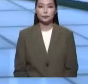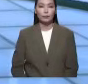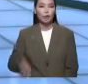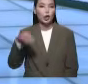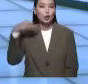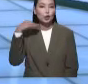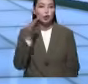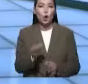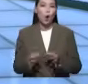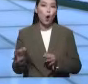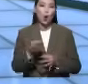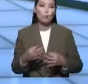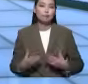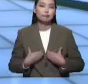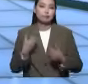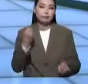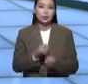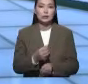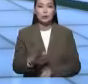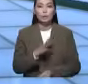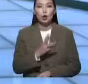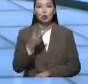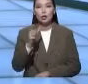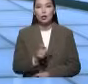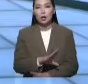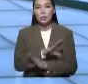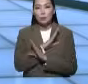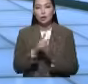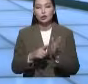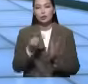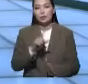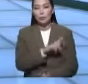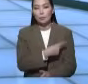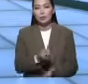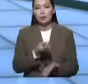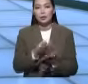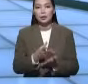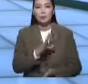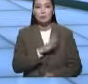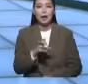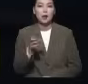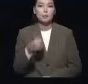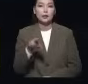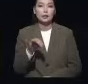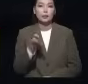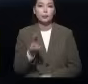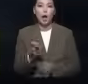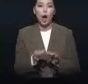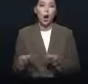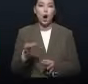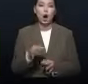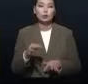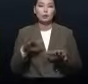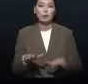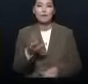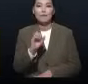Түркістан облысында жан түршігерлік жол апаты болды. Үш адам қаза тапты, жет адам ауруханаға жеткізілген. Бәйдібек ауданының тұсында